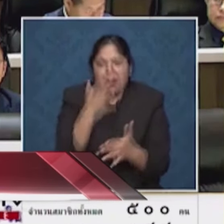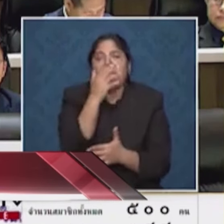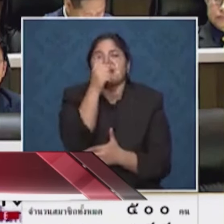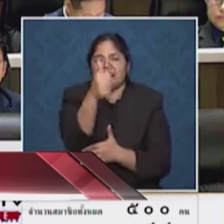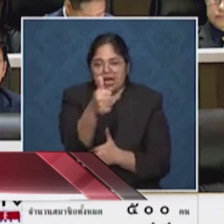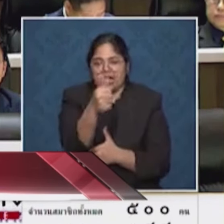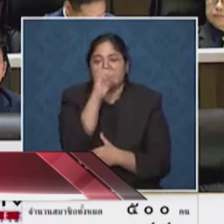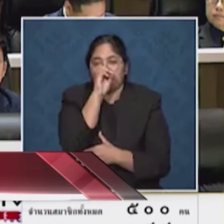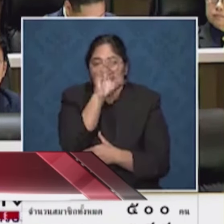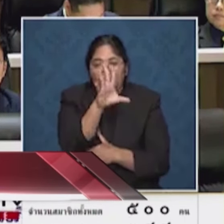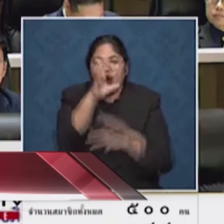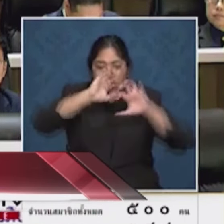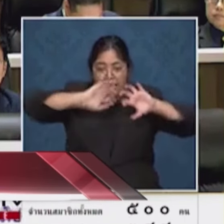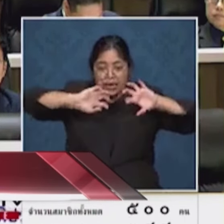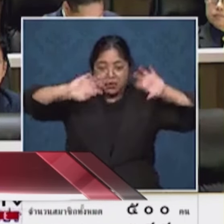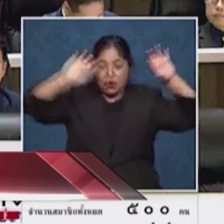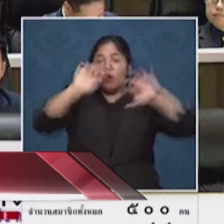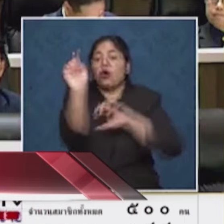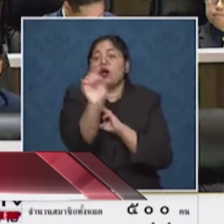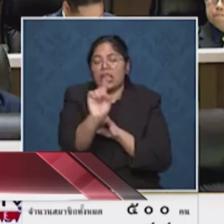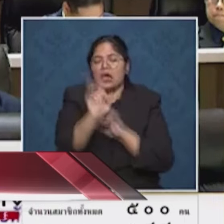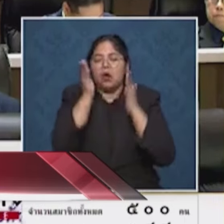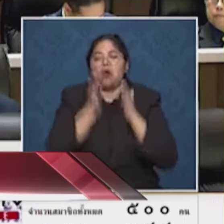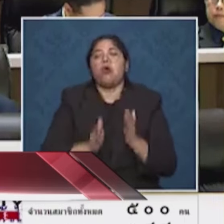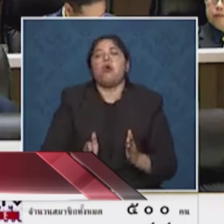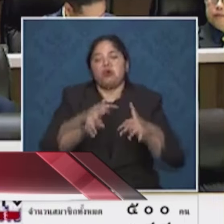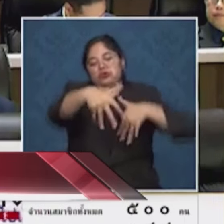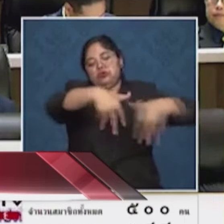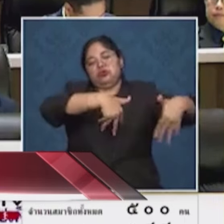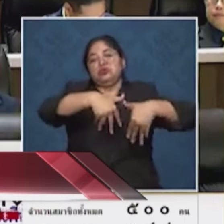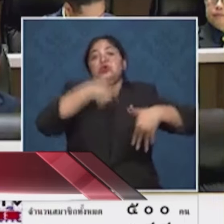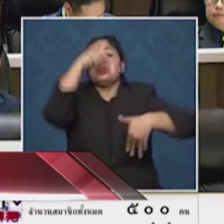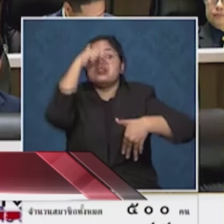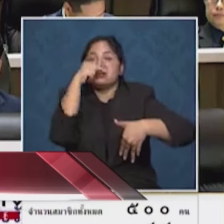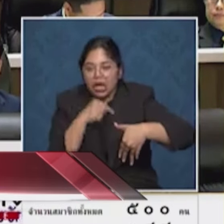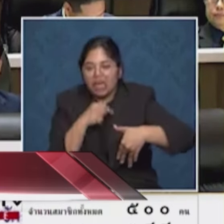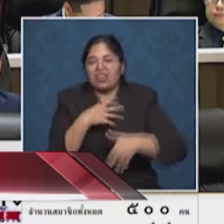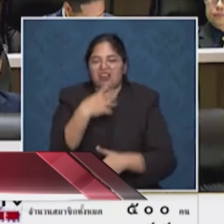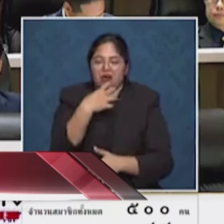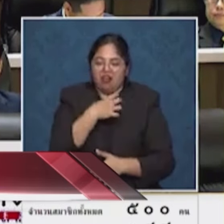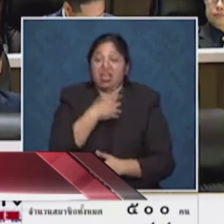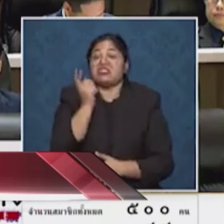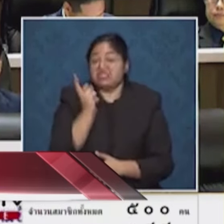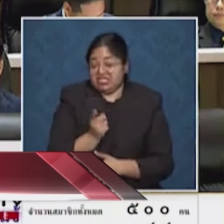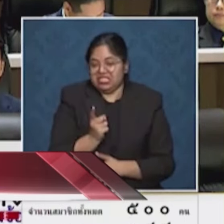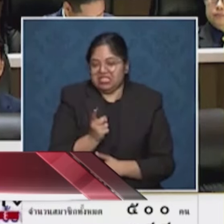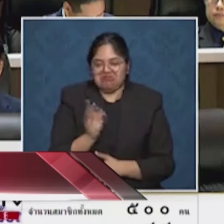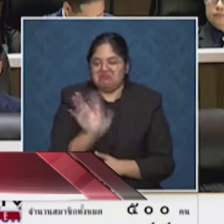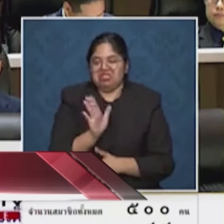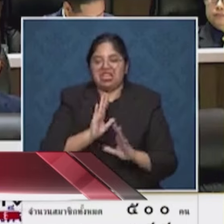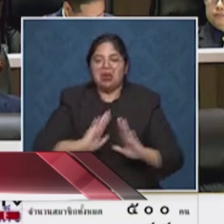อยากบอกนายกรัฐมนตรีก็คือว่าคนไทยเขาอยากได้ของจริงมากกว่าการ